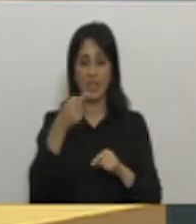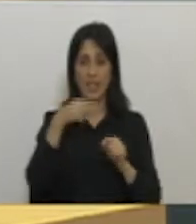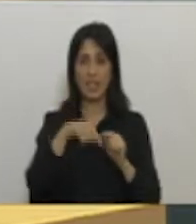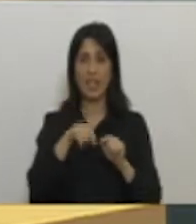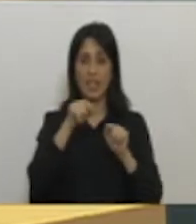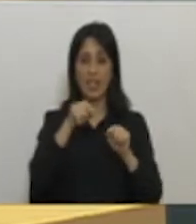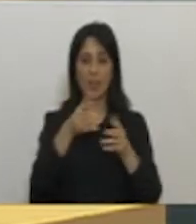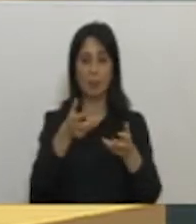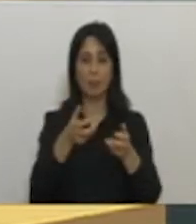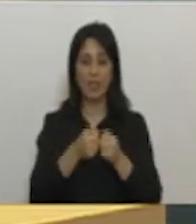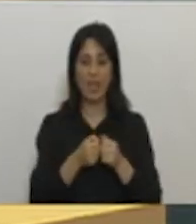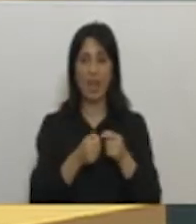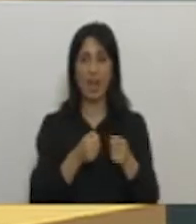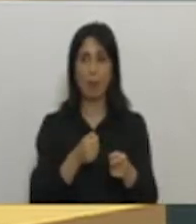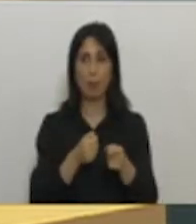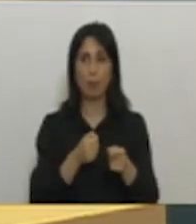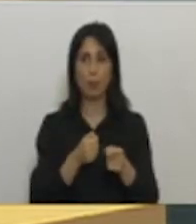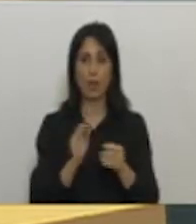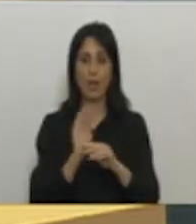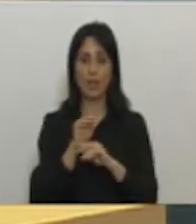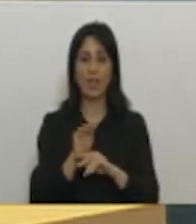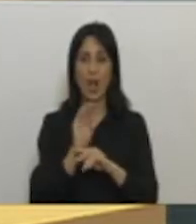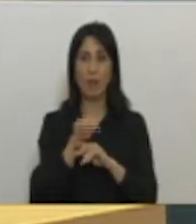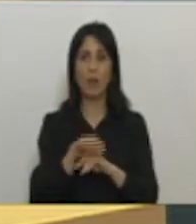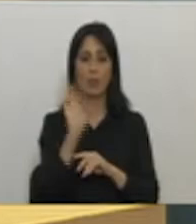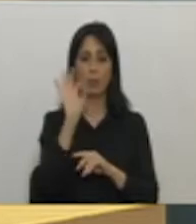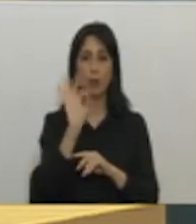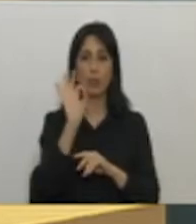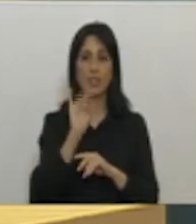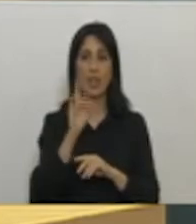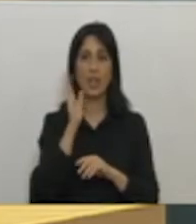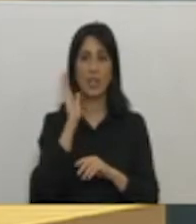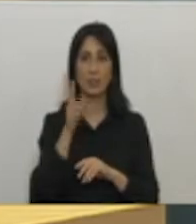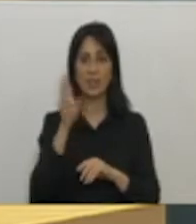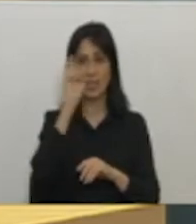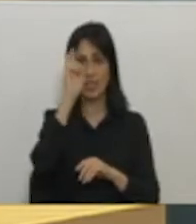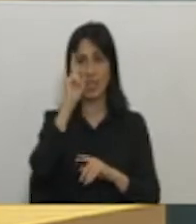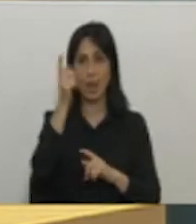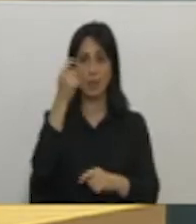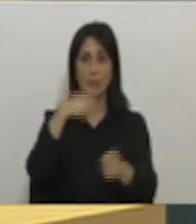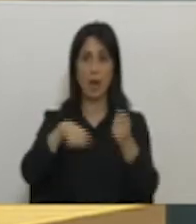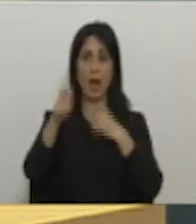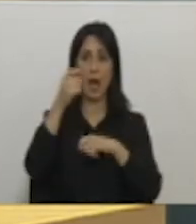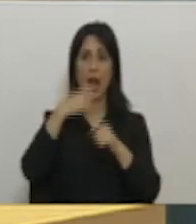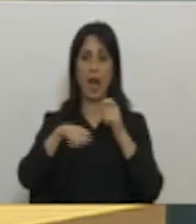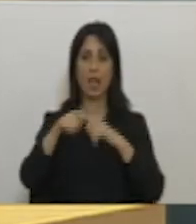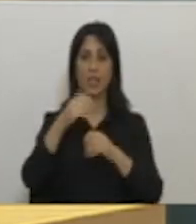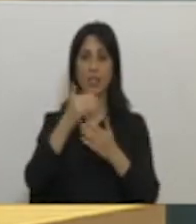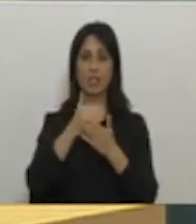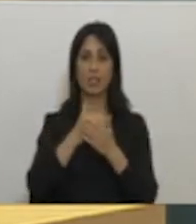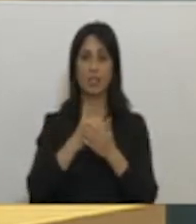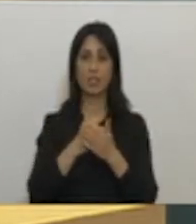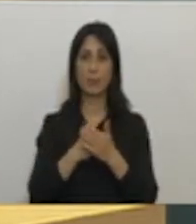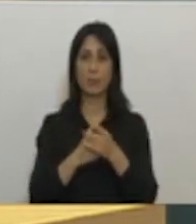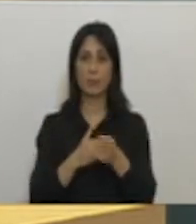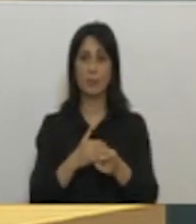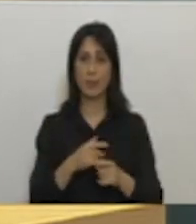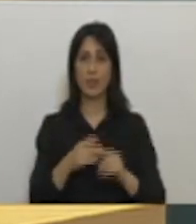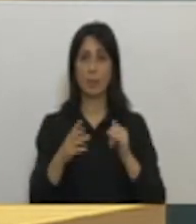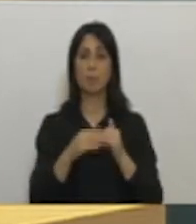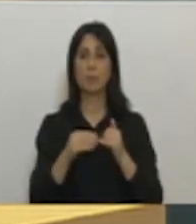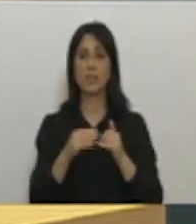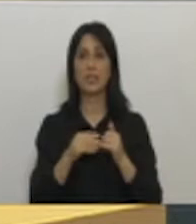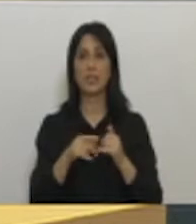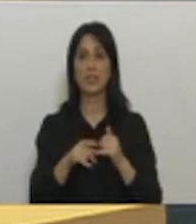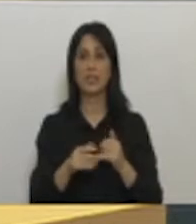იქ მიღებული ეს ნამატი რაც იქნება, იმას სახელმწიფო გაყიდის სხვადასხვა ქვეყნებში. მაგრამ აი მიწებზე,